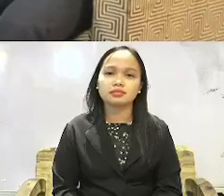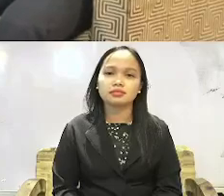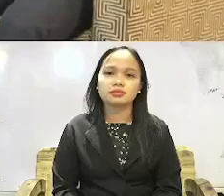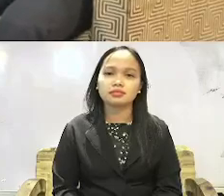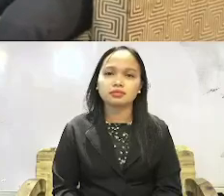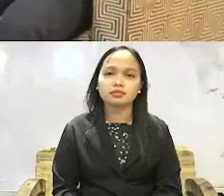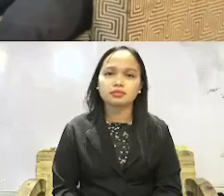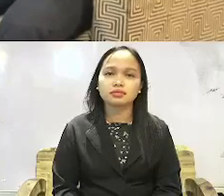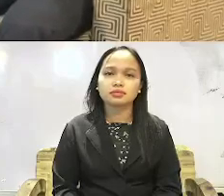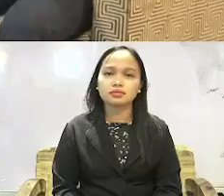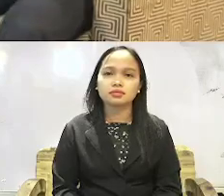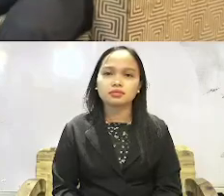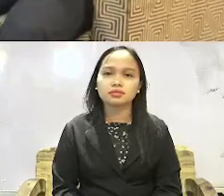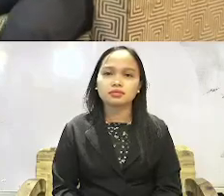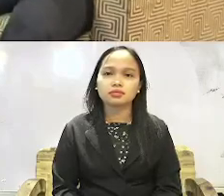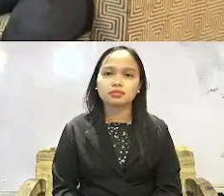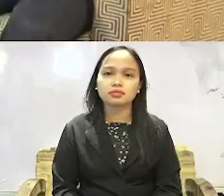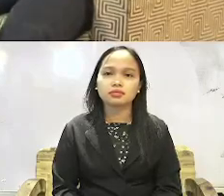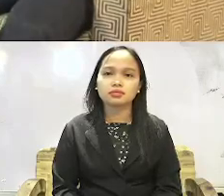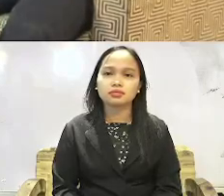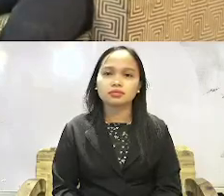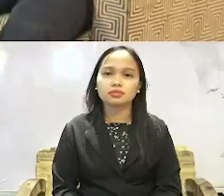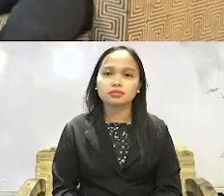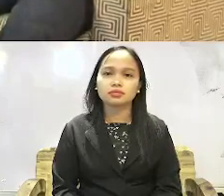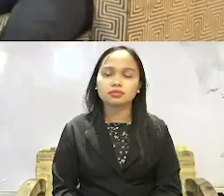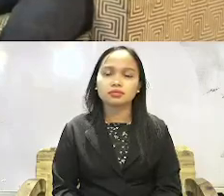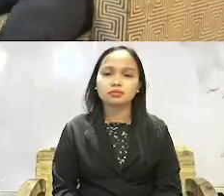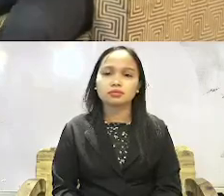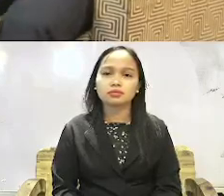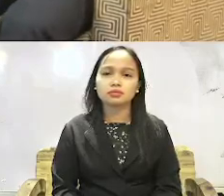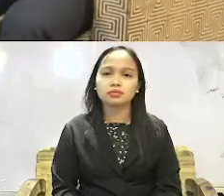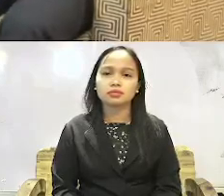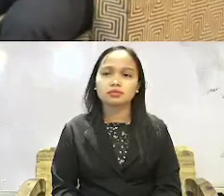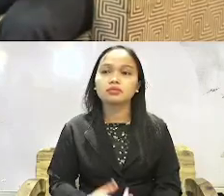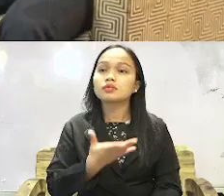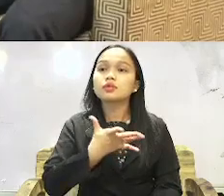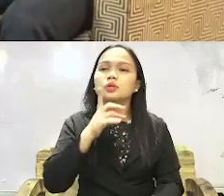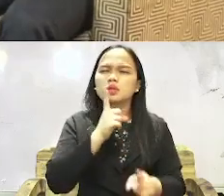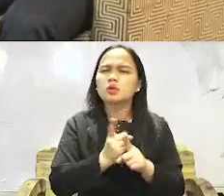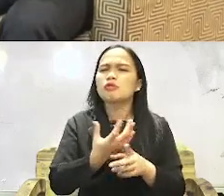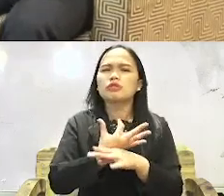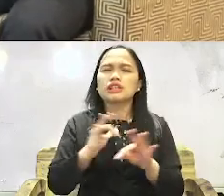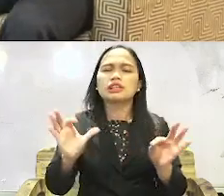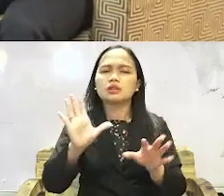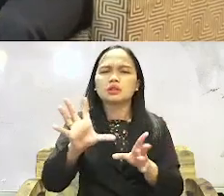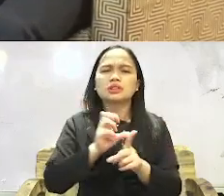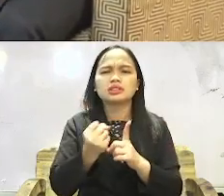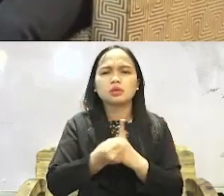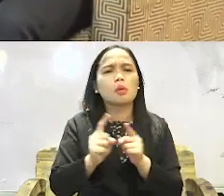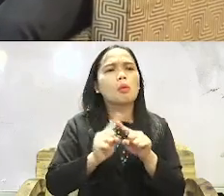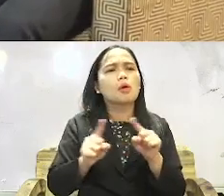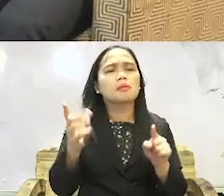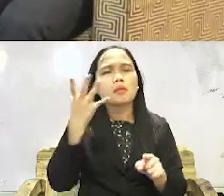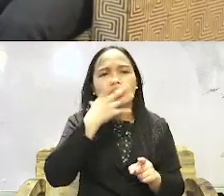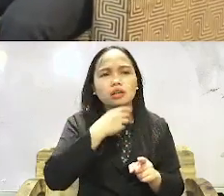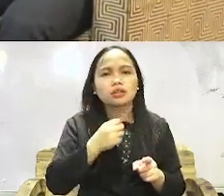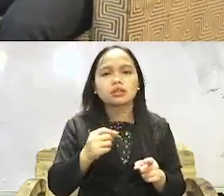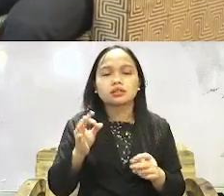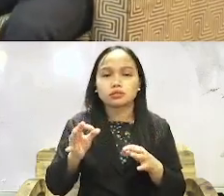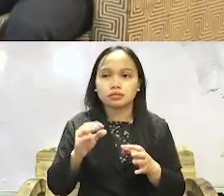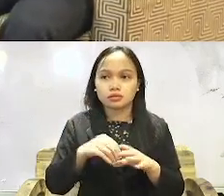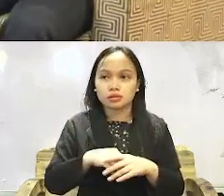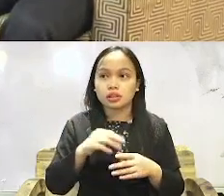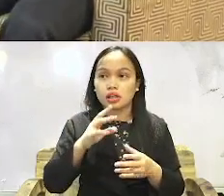ano ngayon, yung makaalis ka talaga sa sitwasyon mo. Anong pinakamaganda? Yung binasa natin.